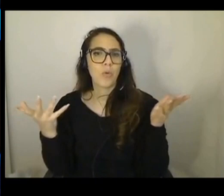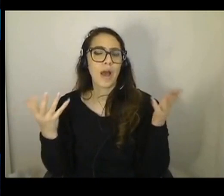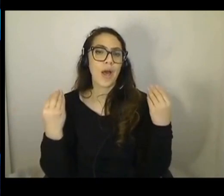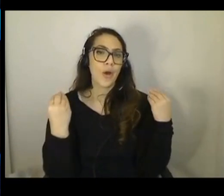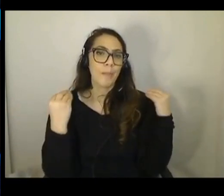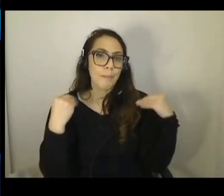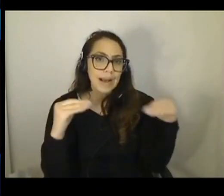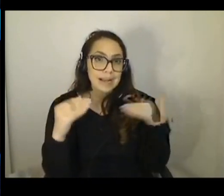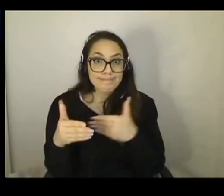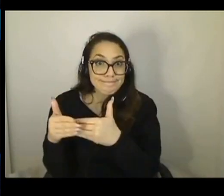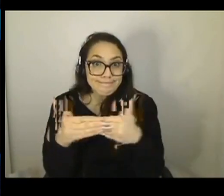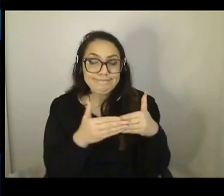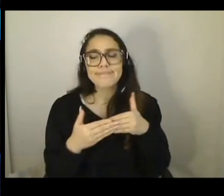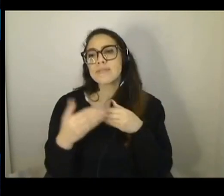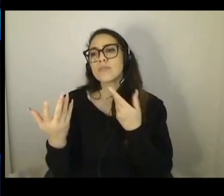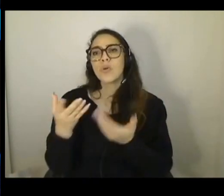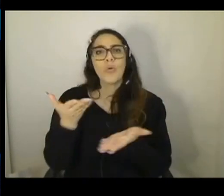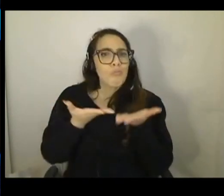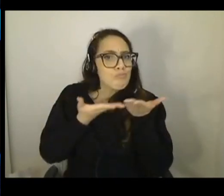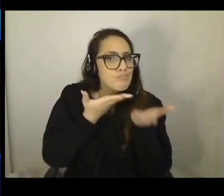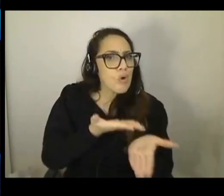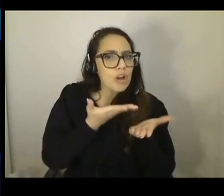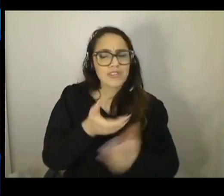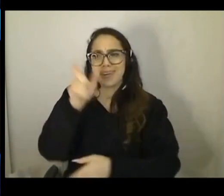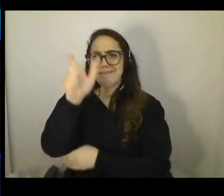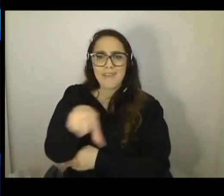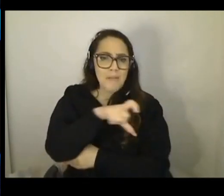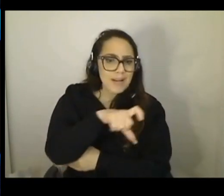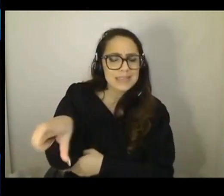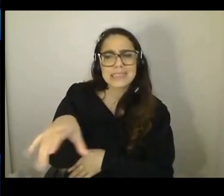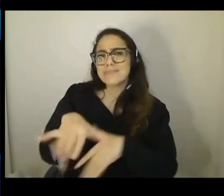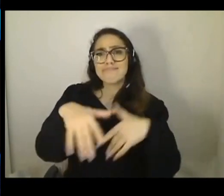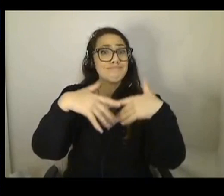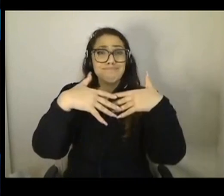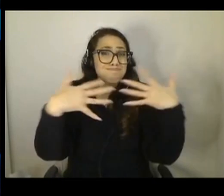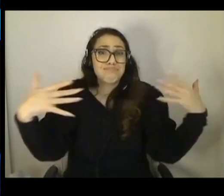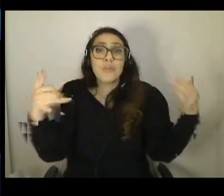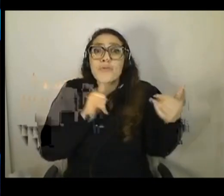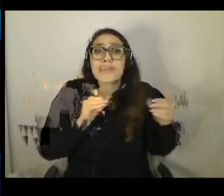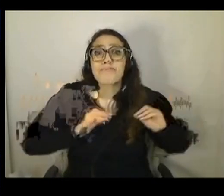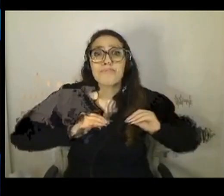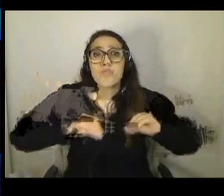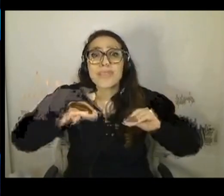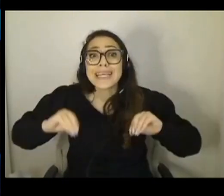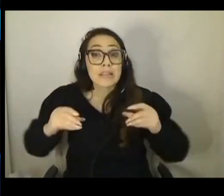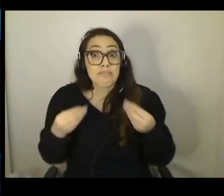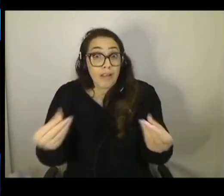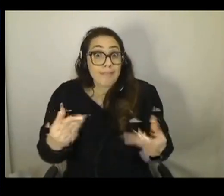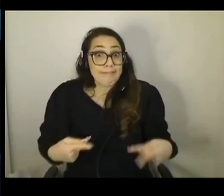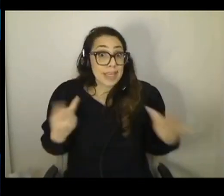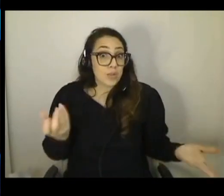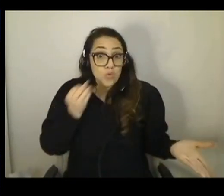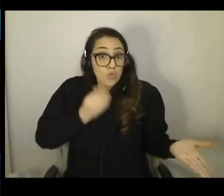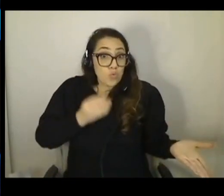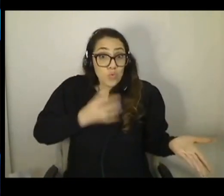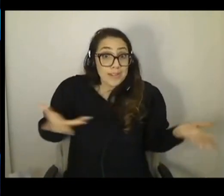proximité, que ce soit les boulangeries, les pharmacies, enfin, tous les petits commerces qui font la vie quotidienne